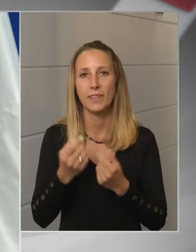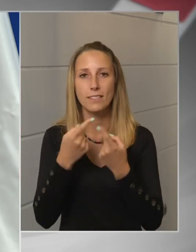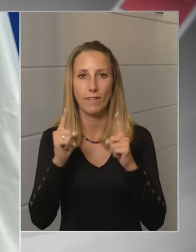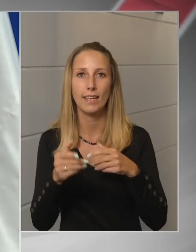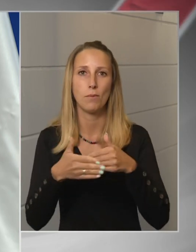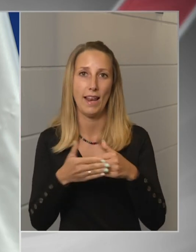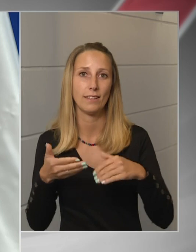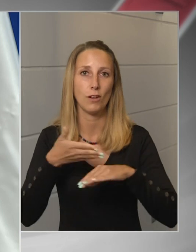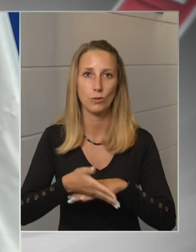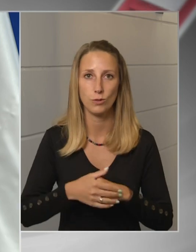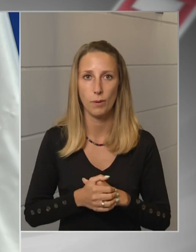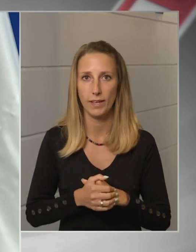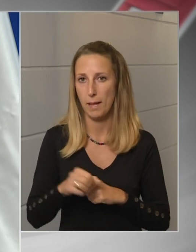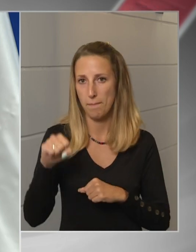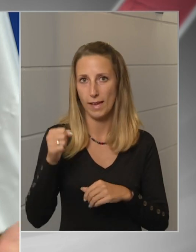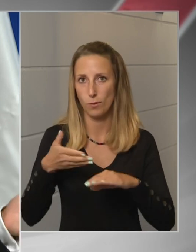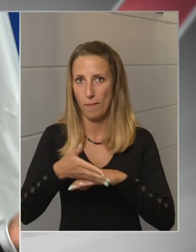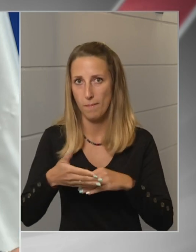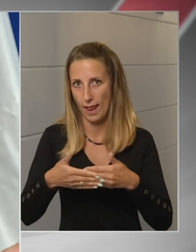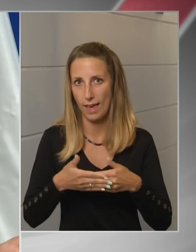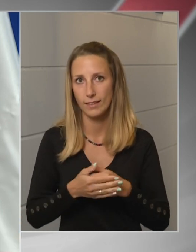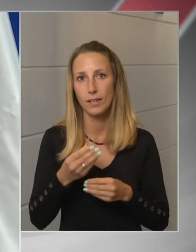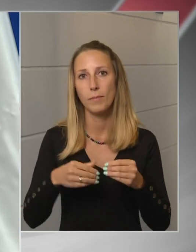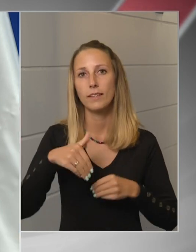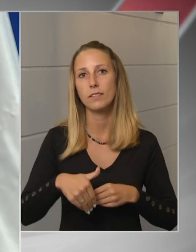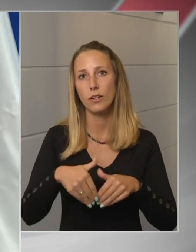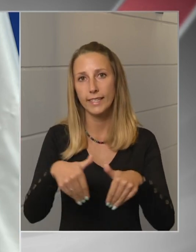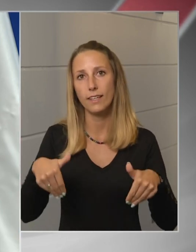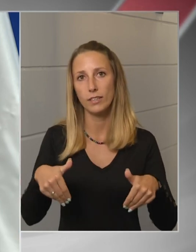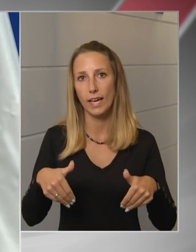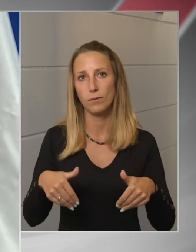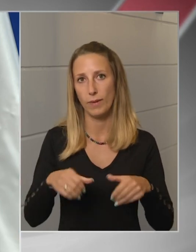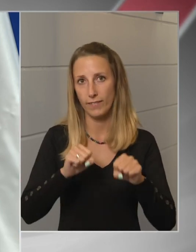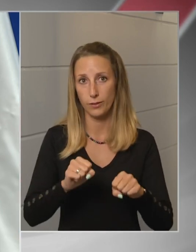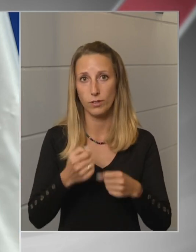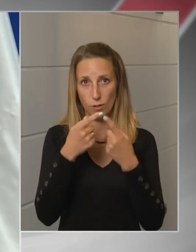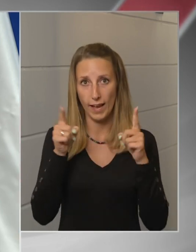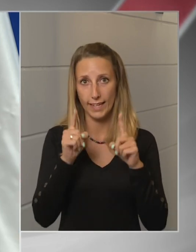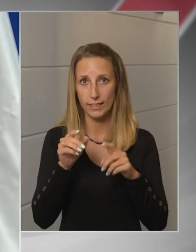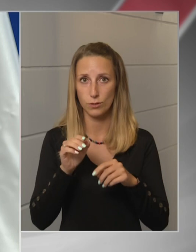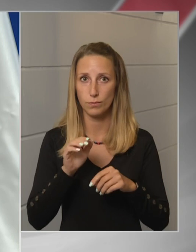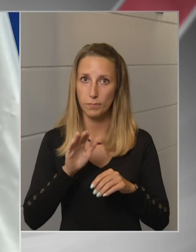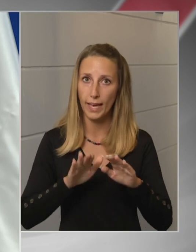mellett avatkozunk csak be, nem pártok mellett, hiszen azzal, hogy a déli határt megvédjük, azzal a szlovákiát is megkiméljük